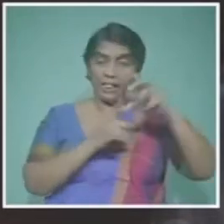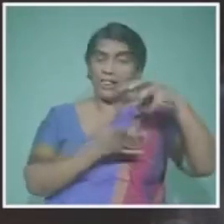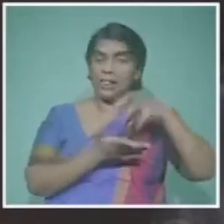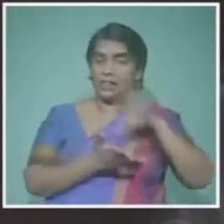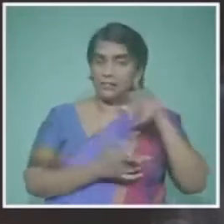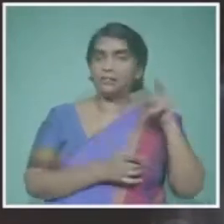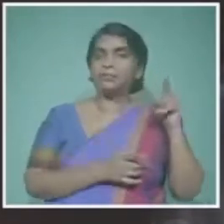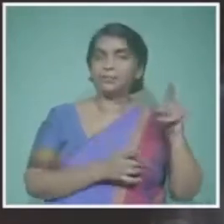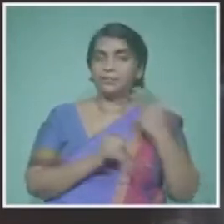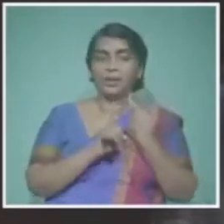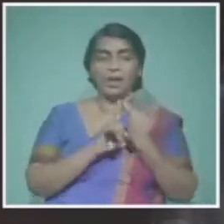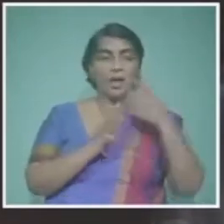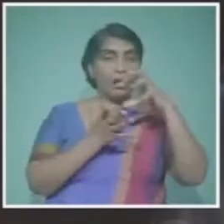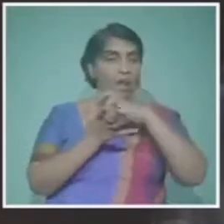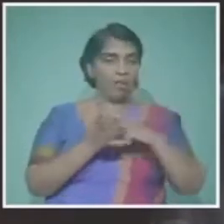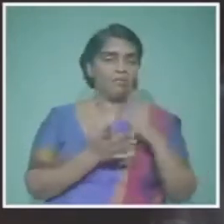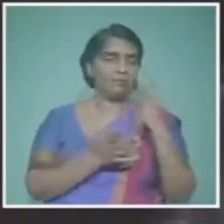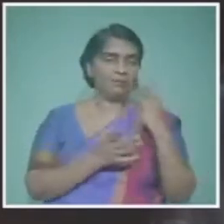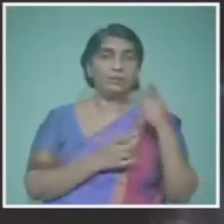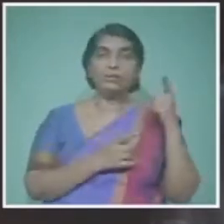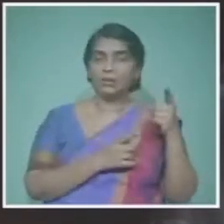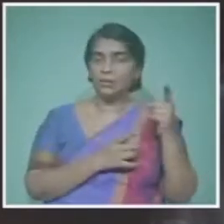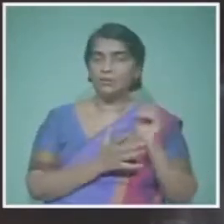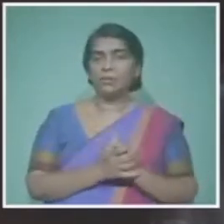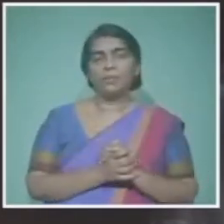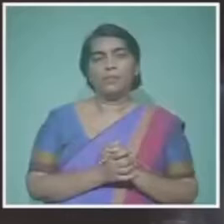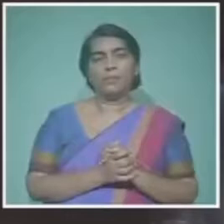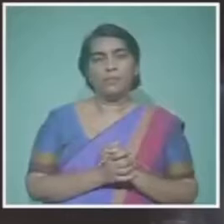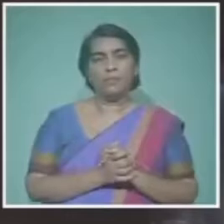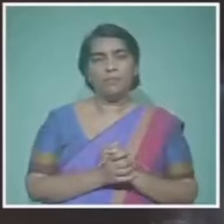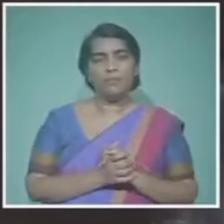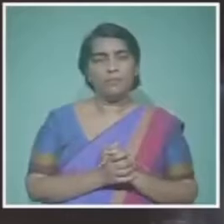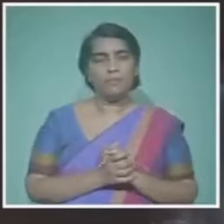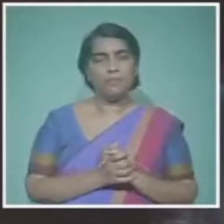බලන්න තියෙන කලාප ටික කිහිපයක් තියෙනවා ඒ කලාප ටික